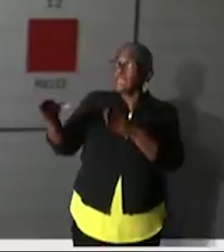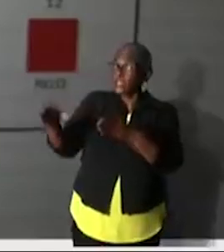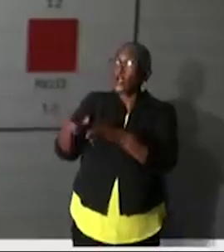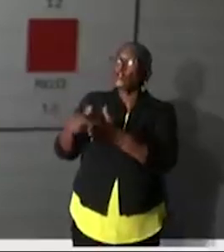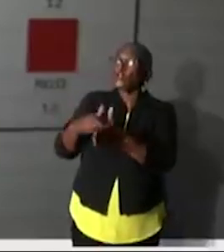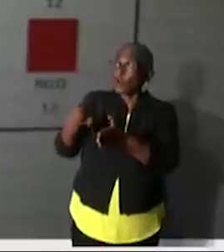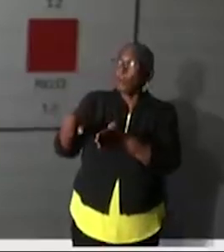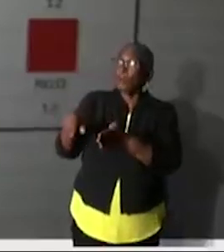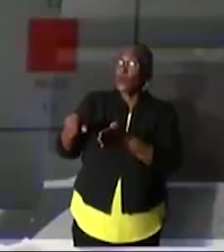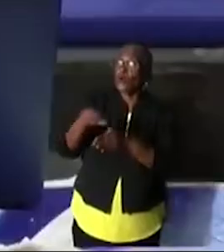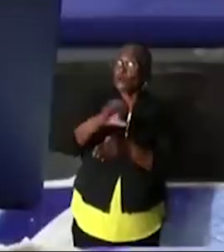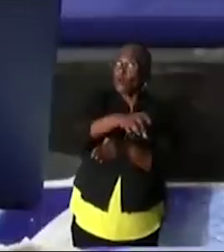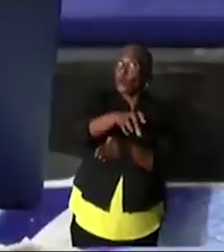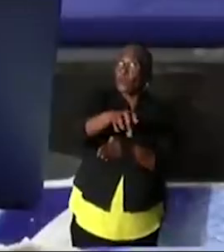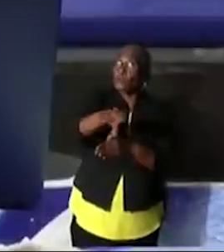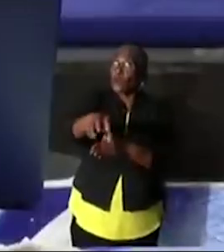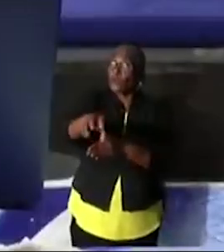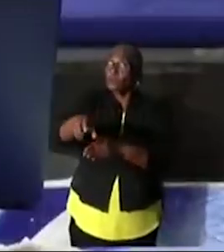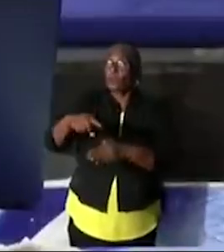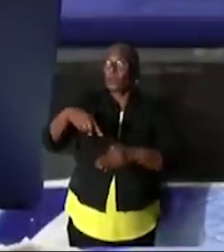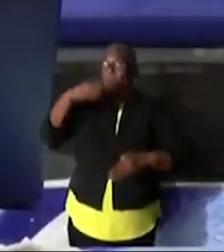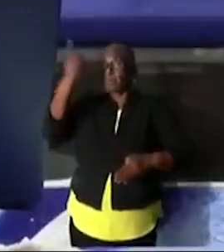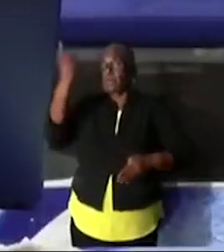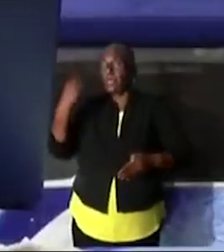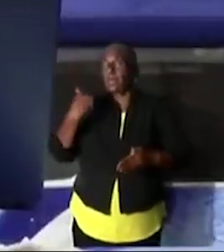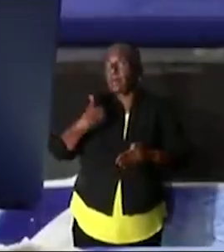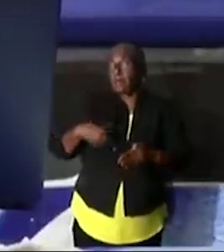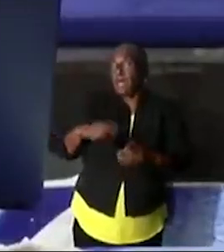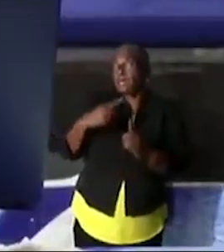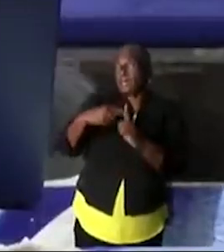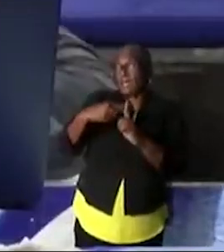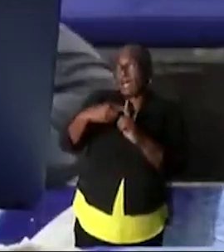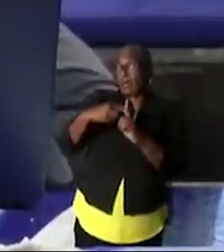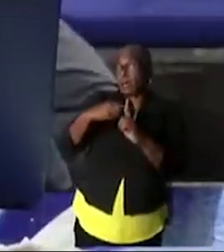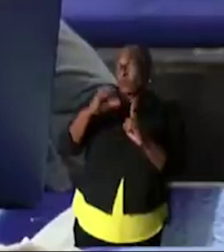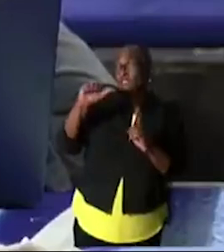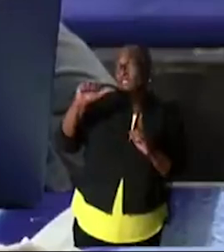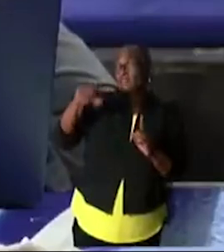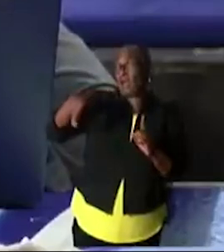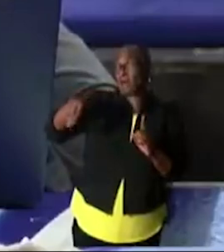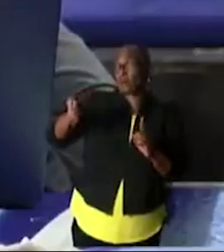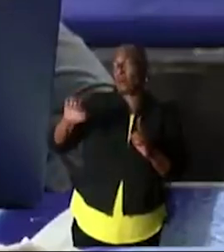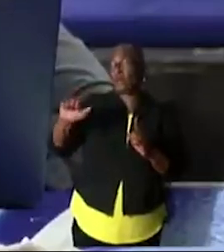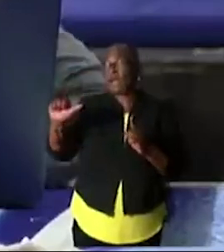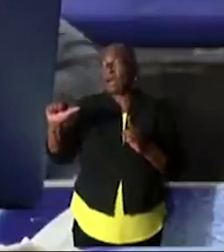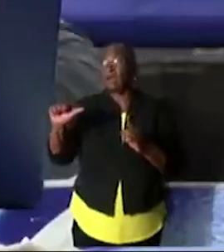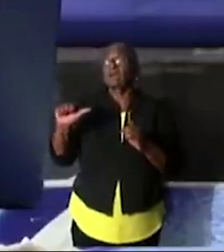zien dat een groot aantal personen van Apura positief zijn getest.